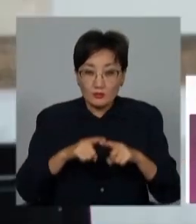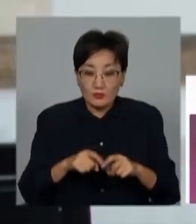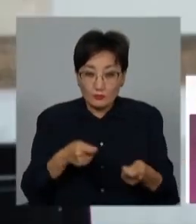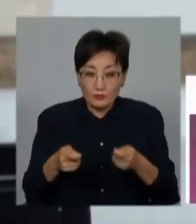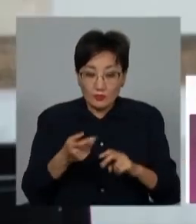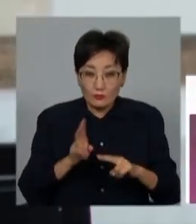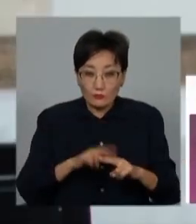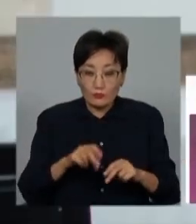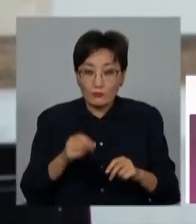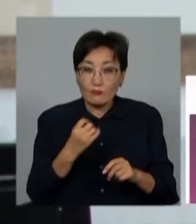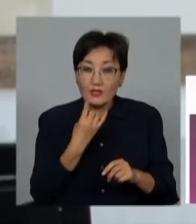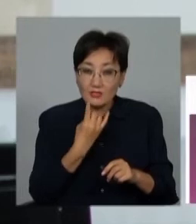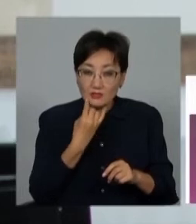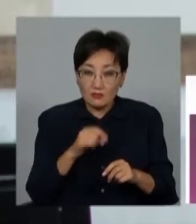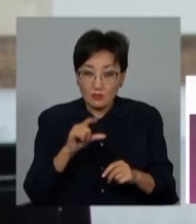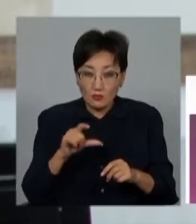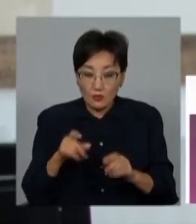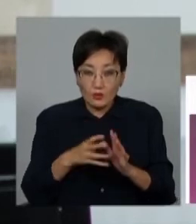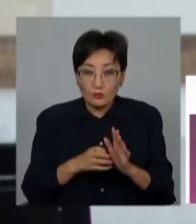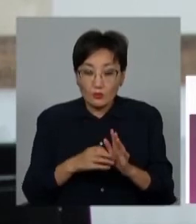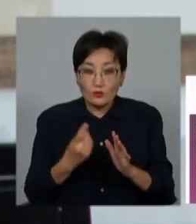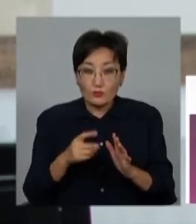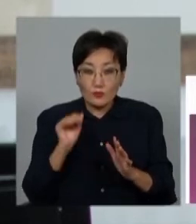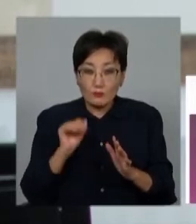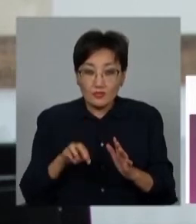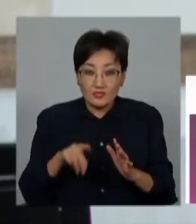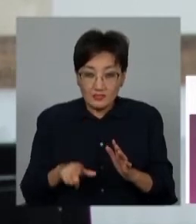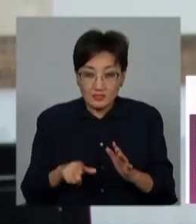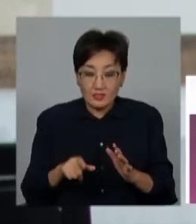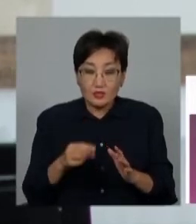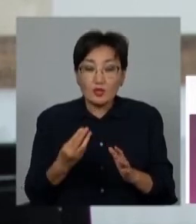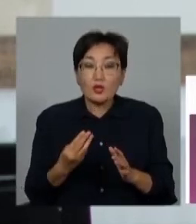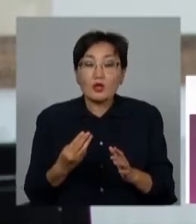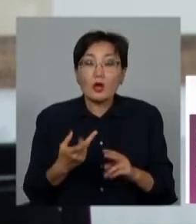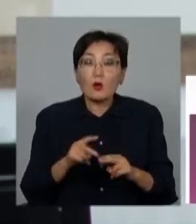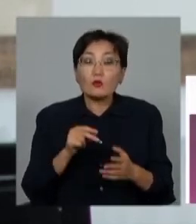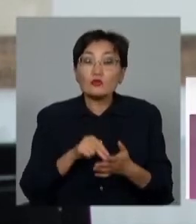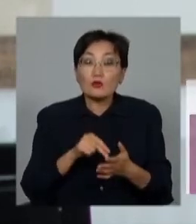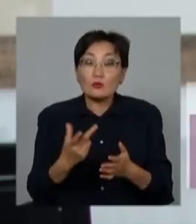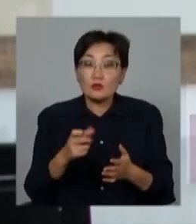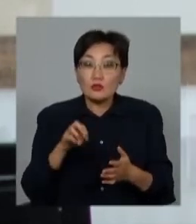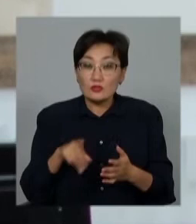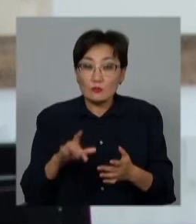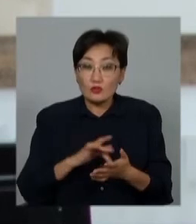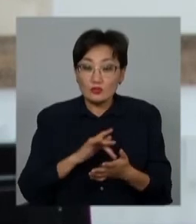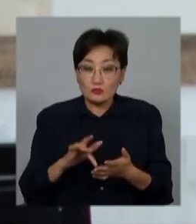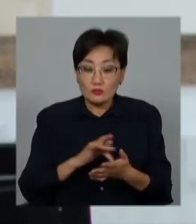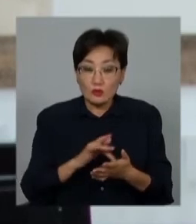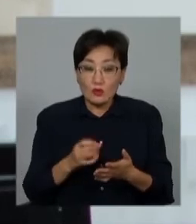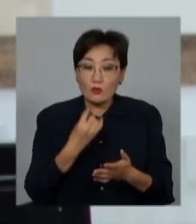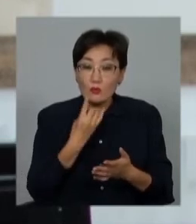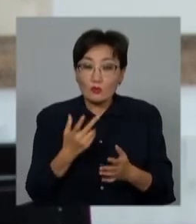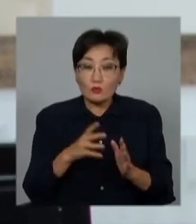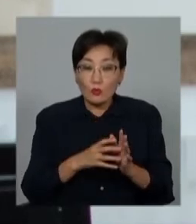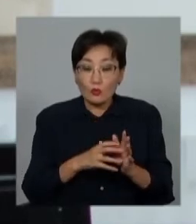ол батарейкалар 901 мың теңгеден деп қойылған, алайда ол батарейкалар 300 теңгеден. Сәйкесінше бюджетке